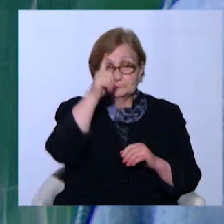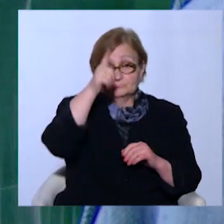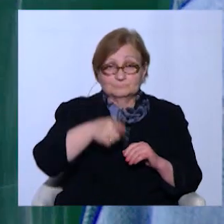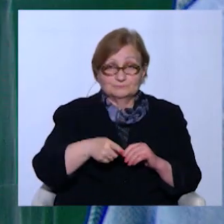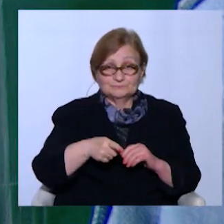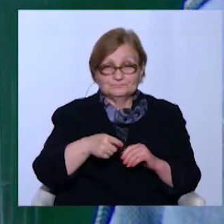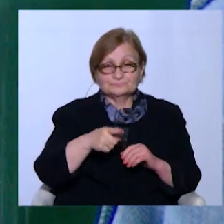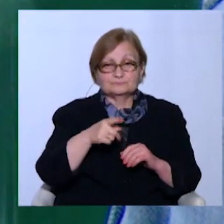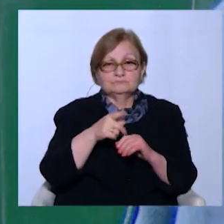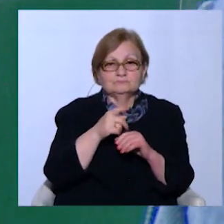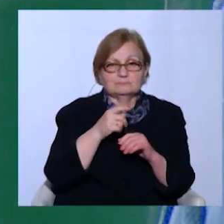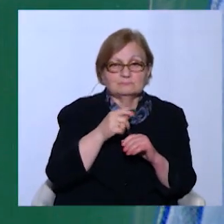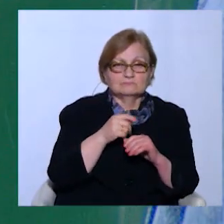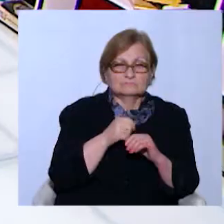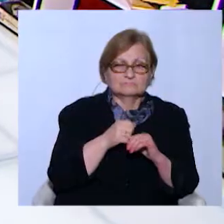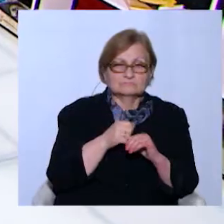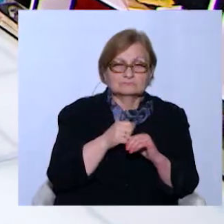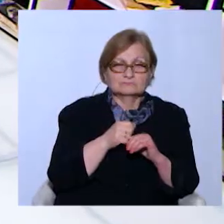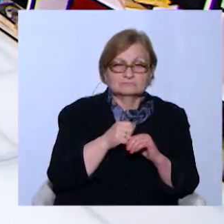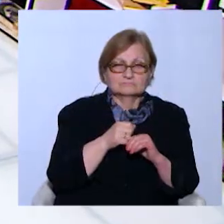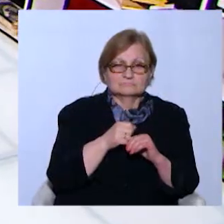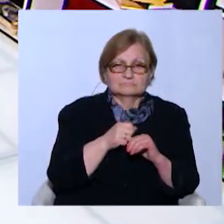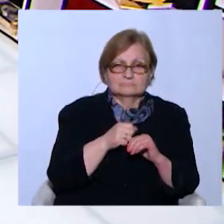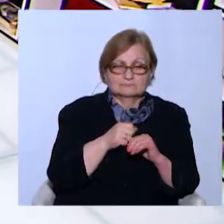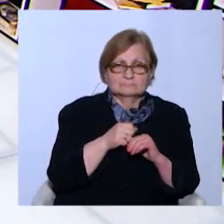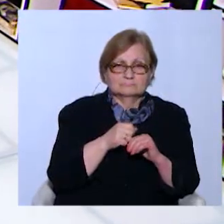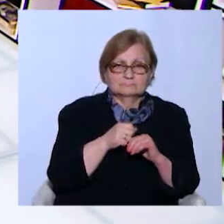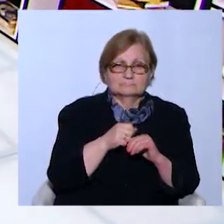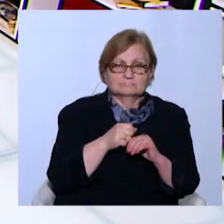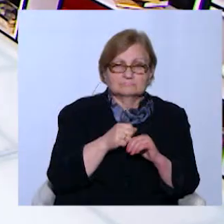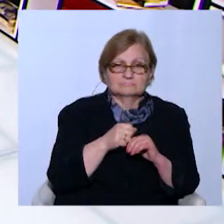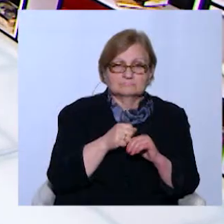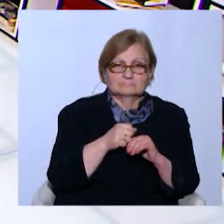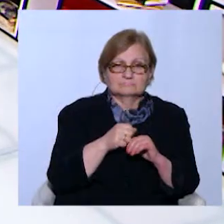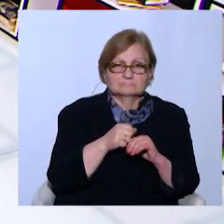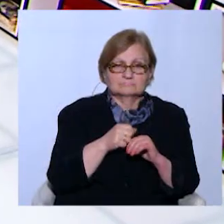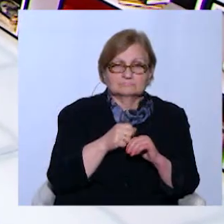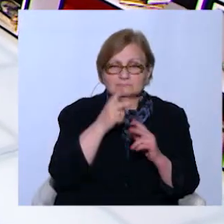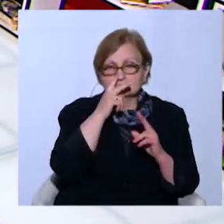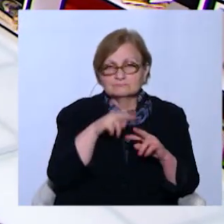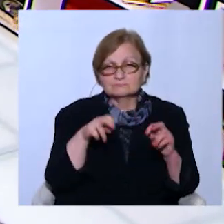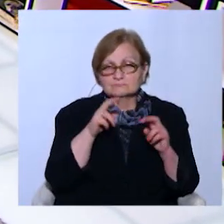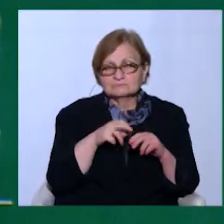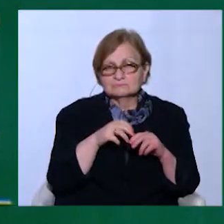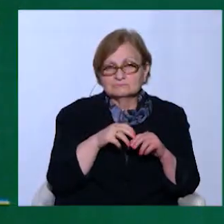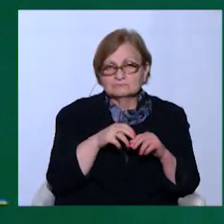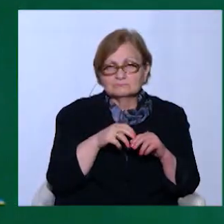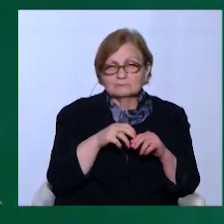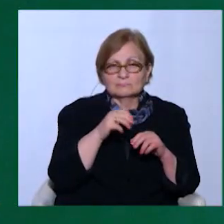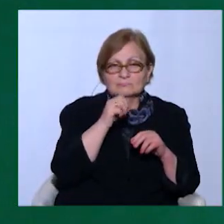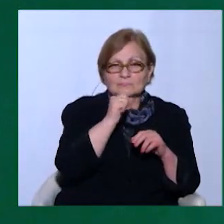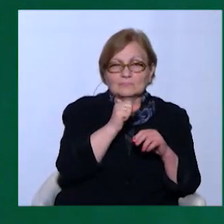პირველი, B პირველი და C პირველი და B პირველი, D პირველი სიმაღლე. განვიხილოთ ახლა სამკუთხედი A,